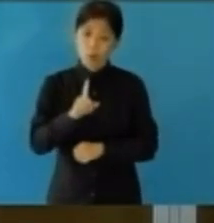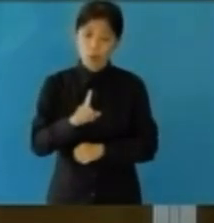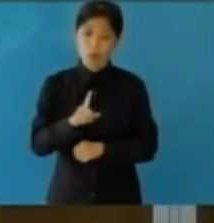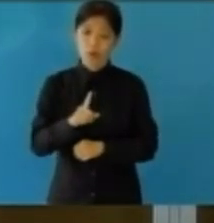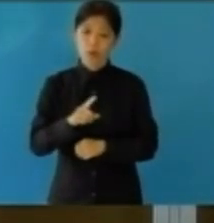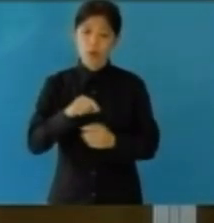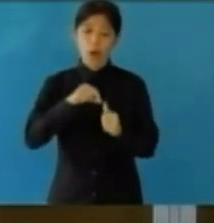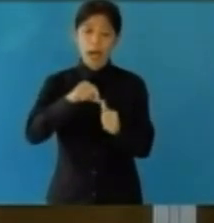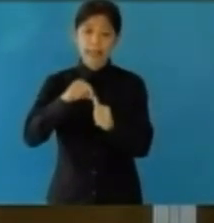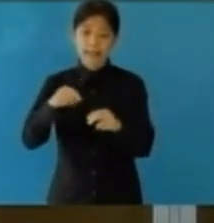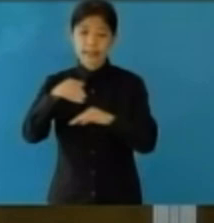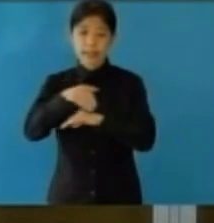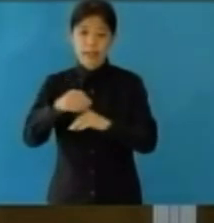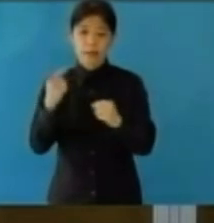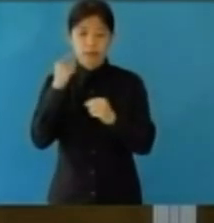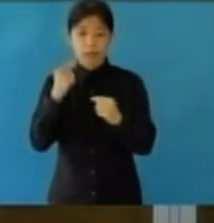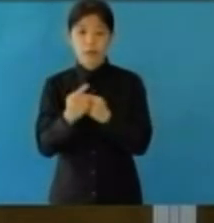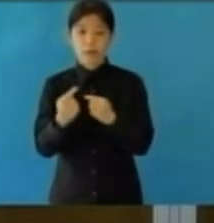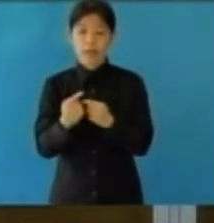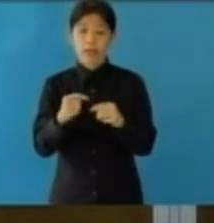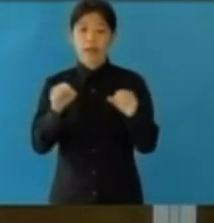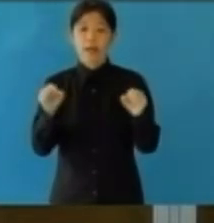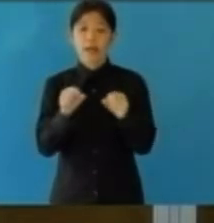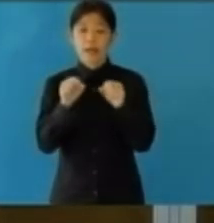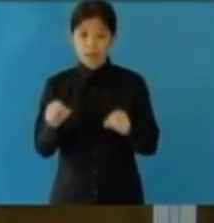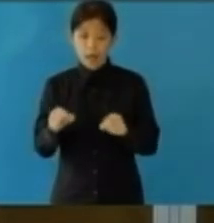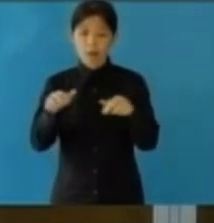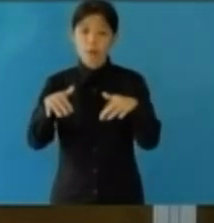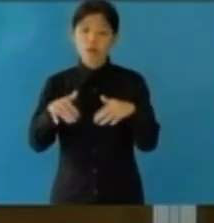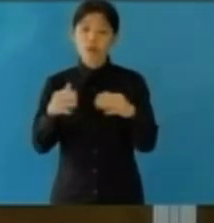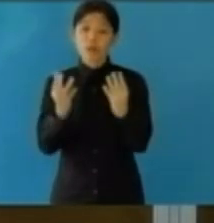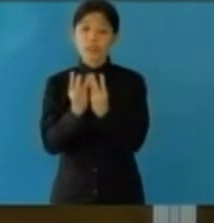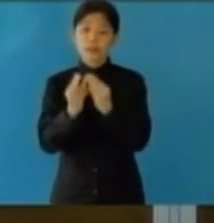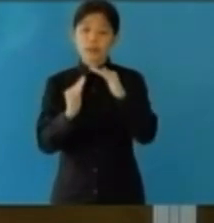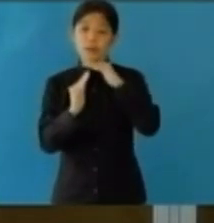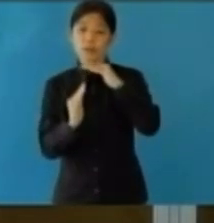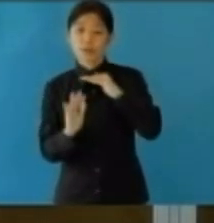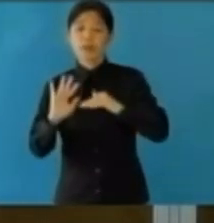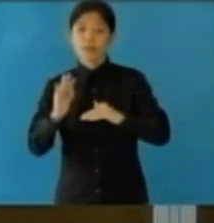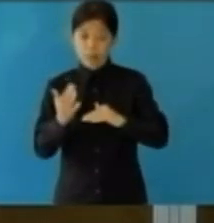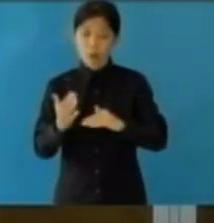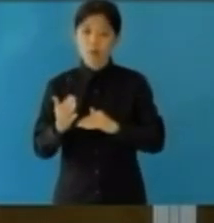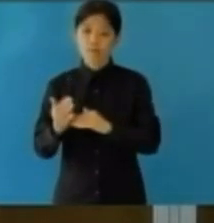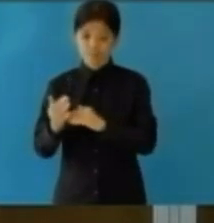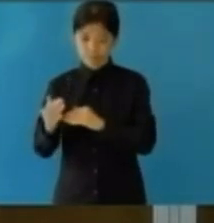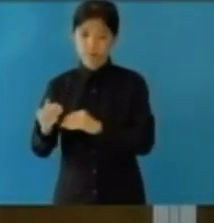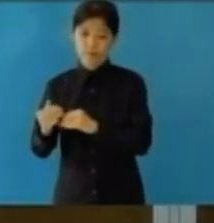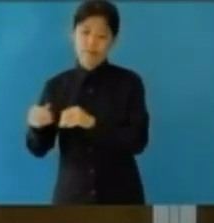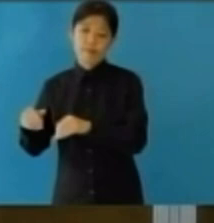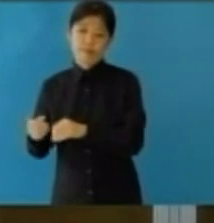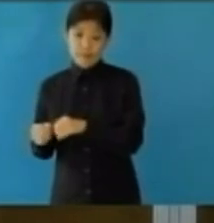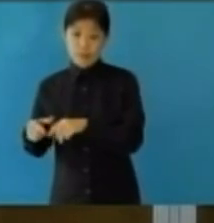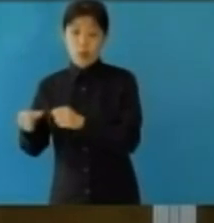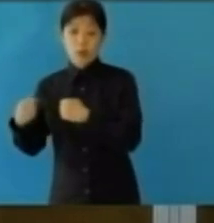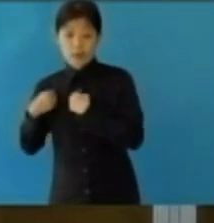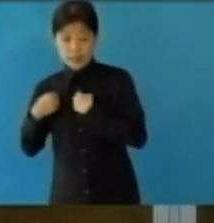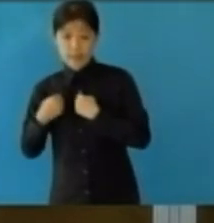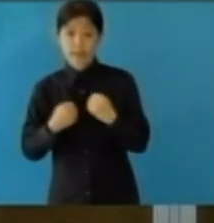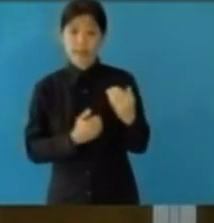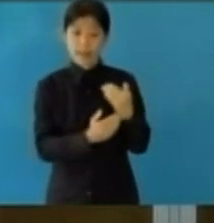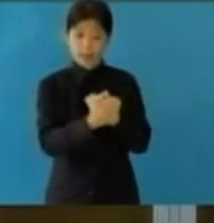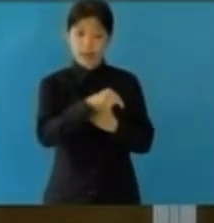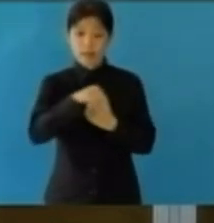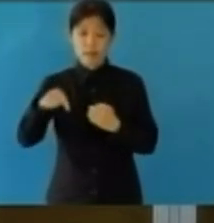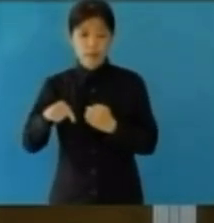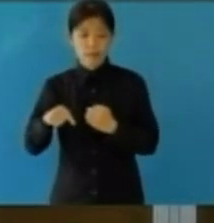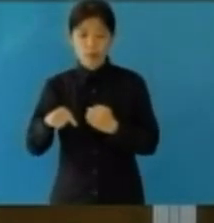画を見直した結果、募集人数を下回ってはいるものの、両大会とも運営に支障のない体制になったと考え